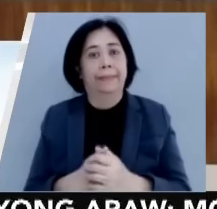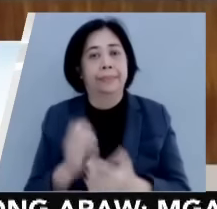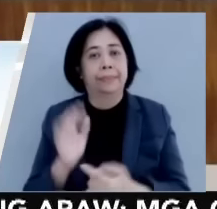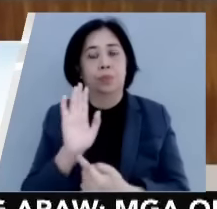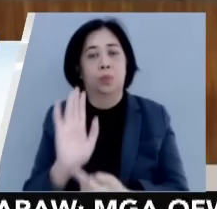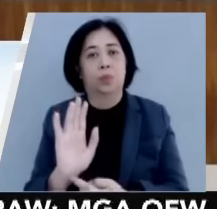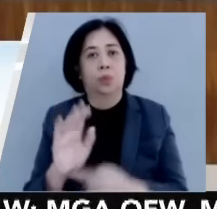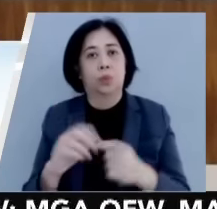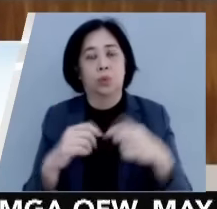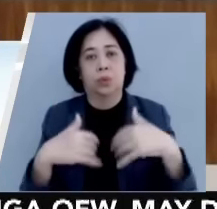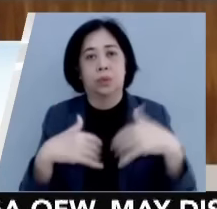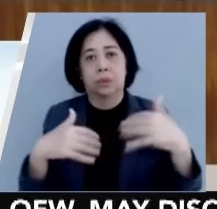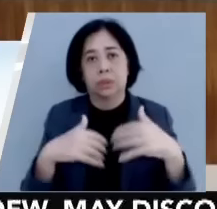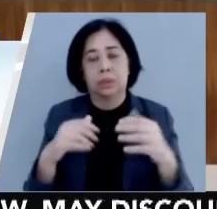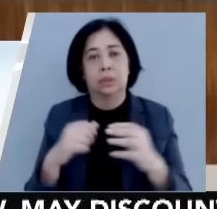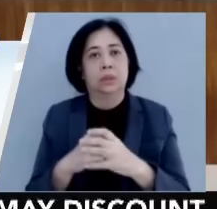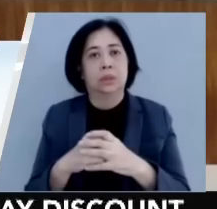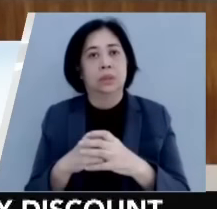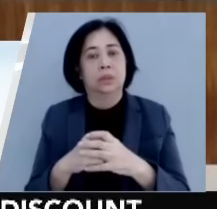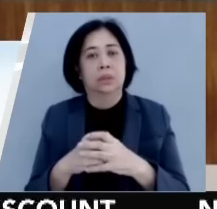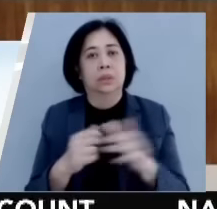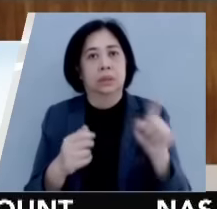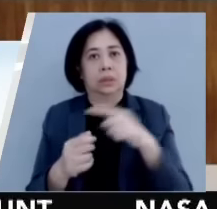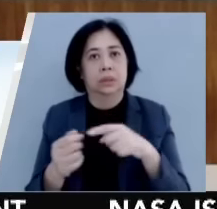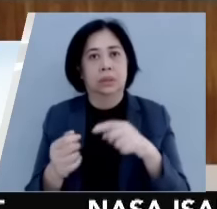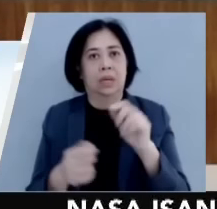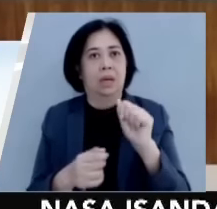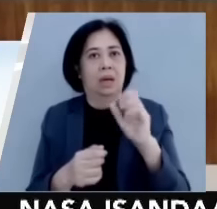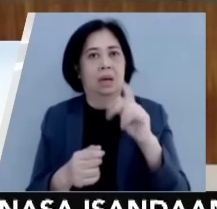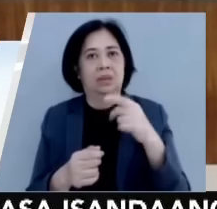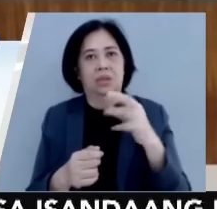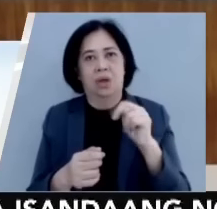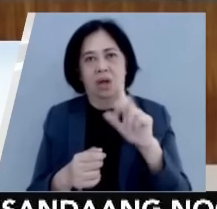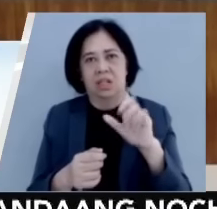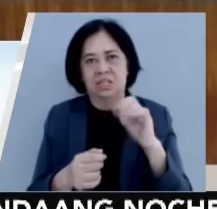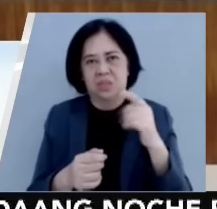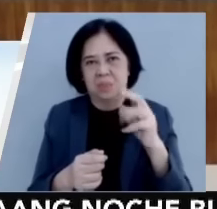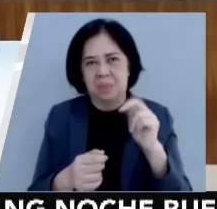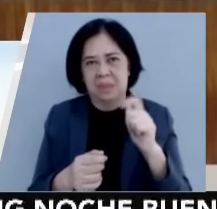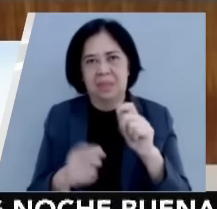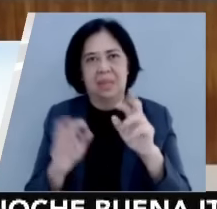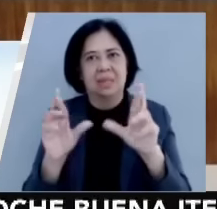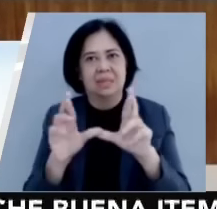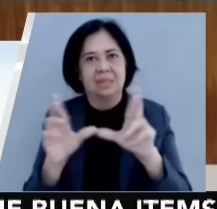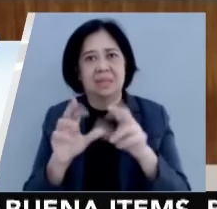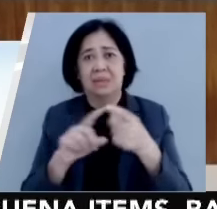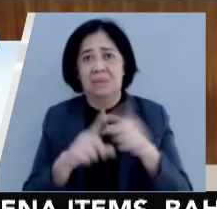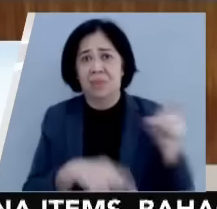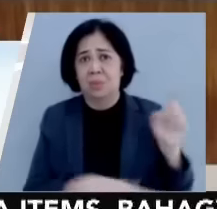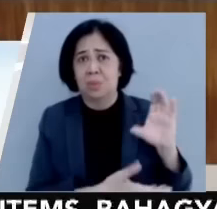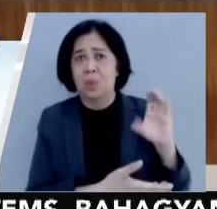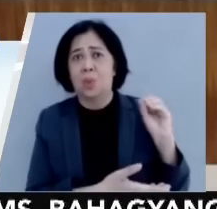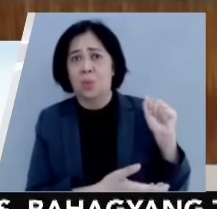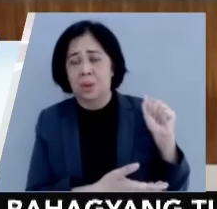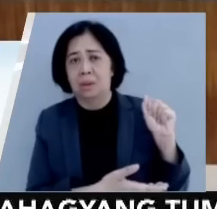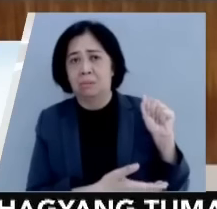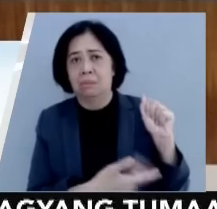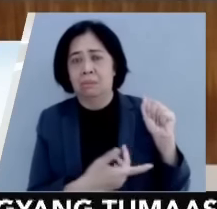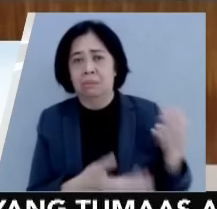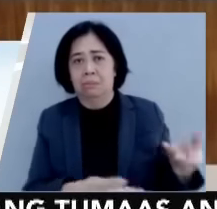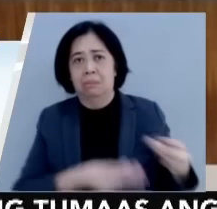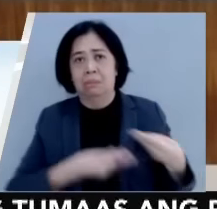hearing. Eh itong mga acknowledgement receipt na ito, eh galing po ito ng Commission on Audit, no? At sinabi